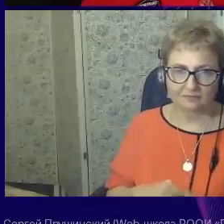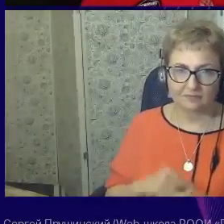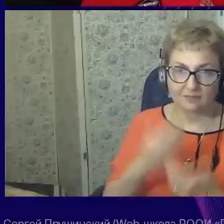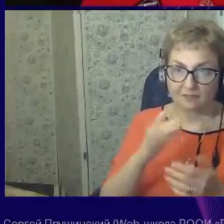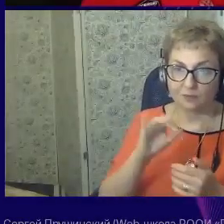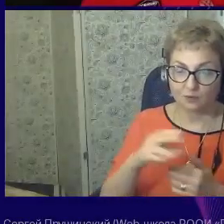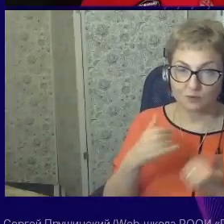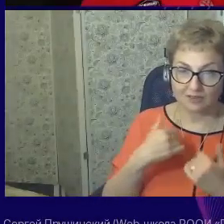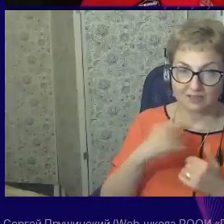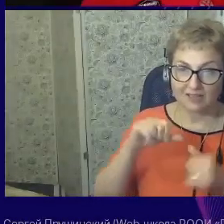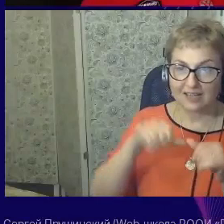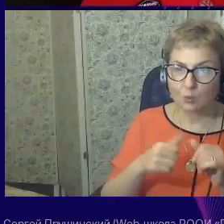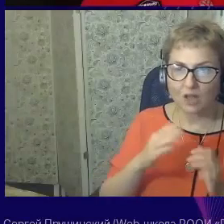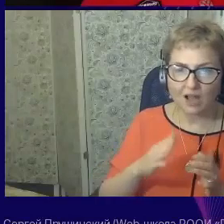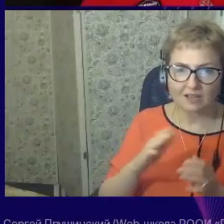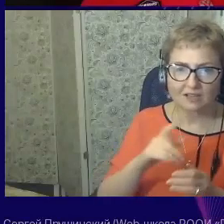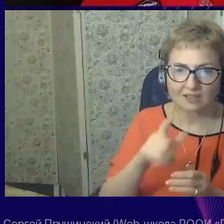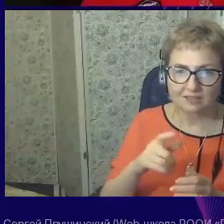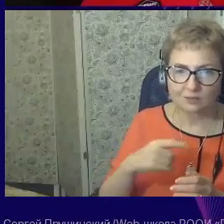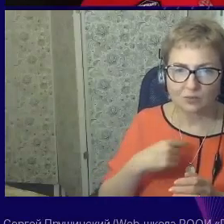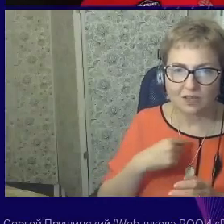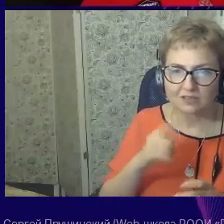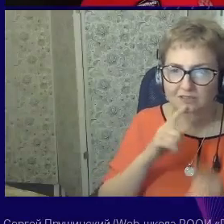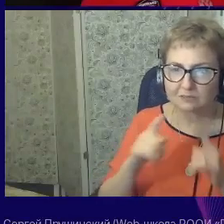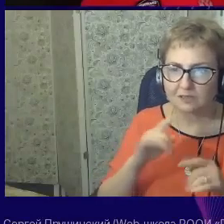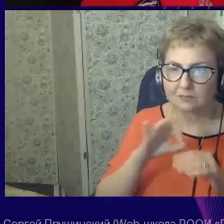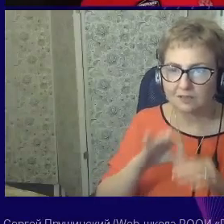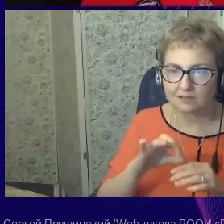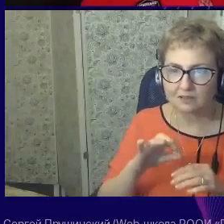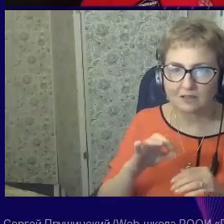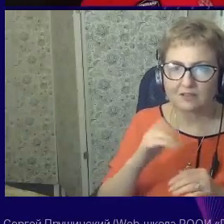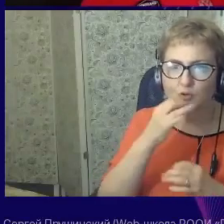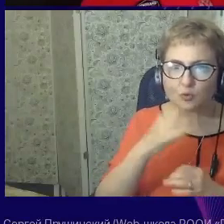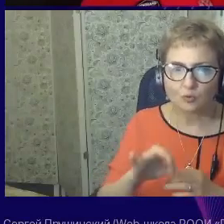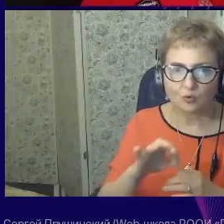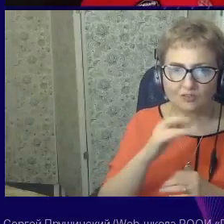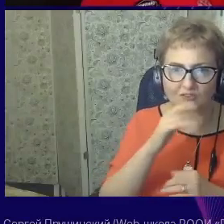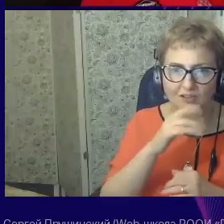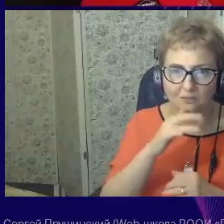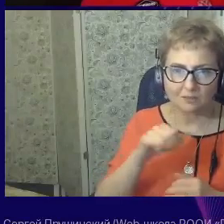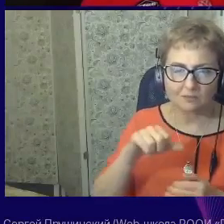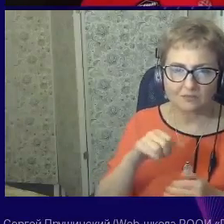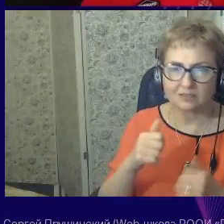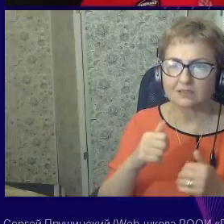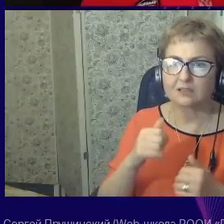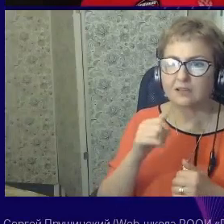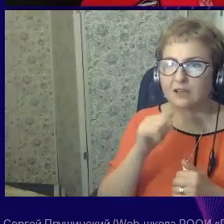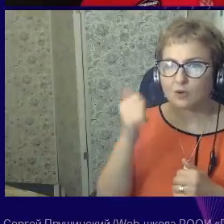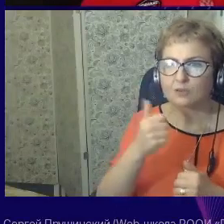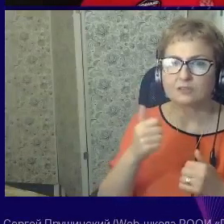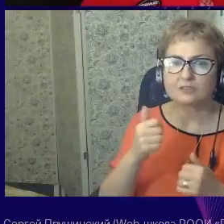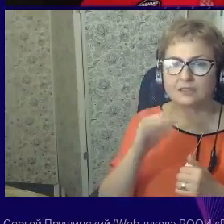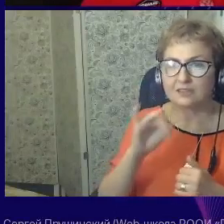Ну, вот здесь тоже регулярное участие. Соревнования, как я сказала, у нас проводятся в любое время года.